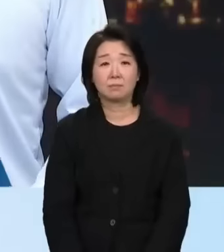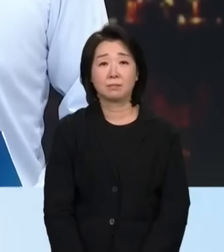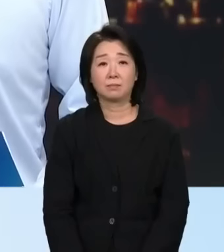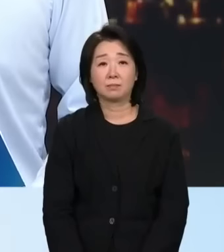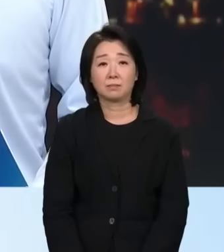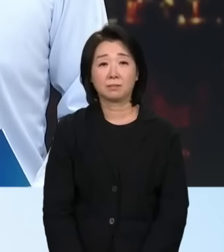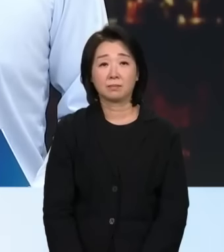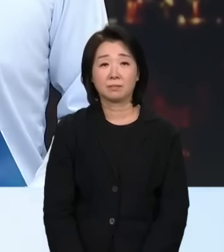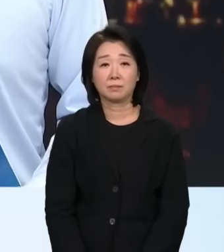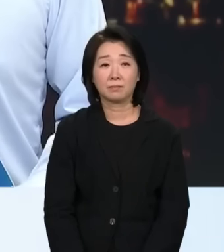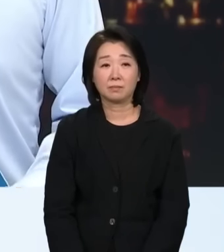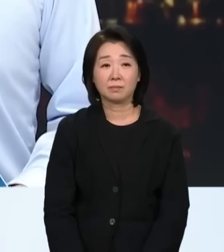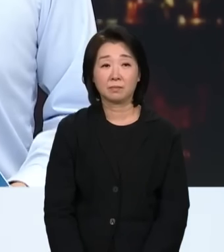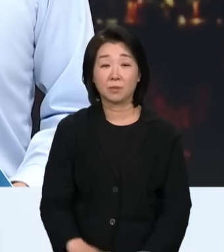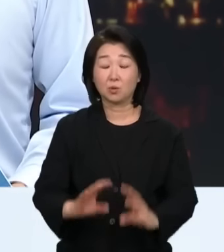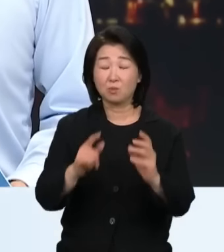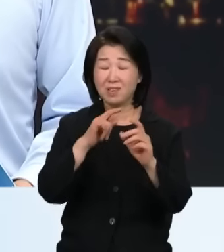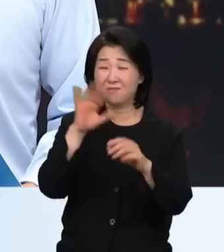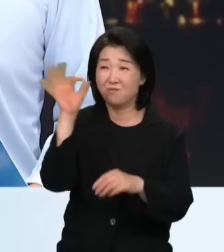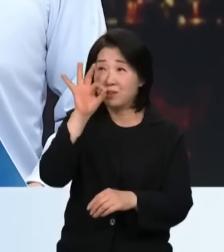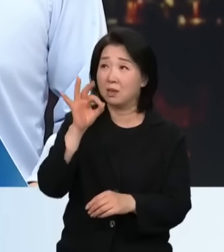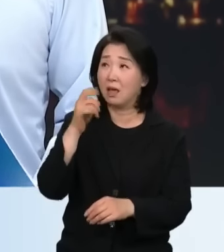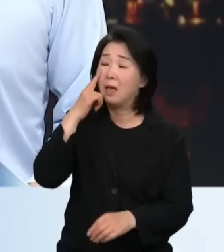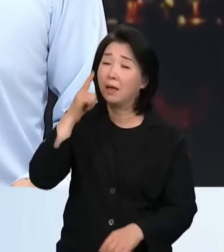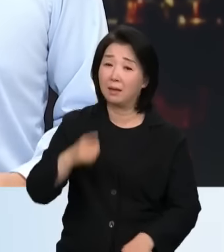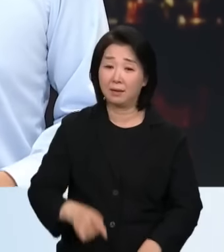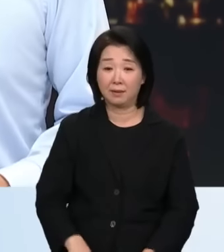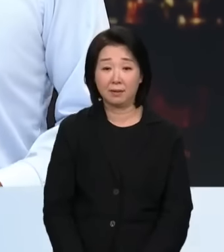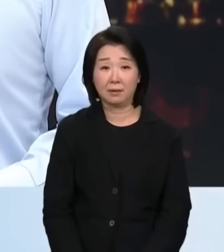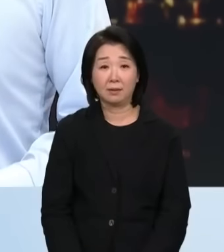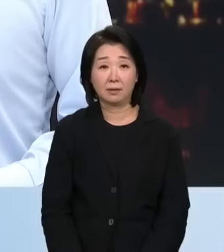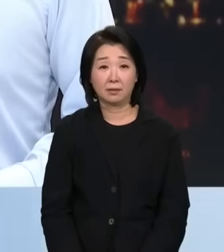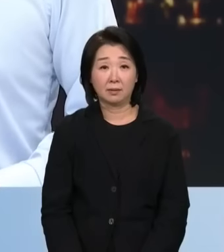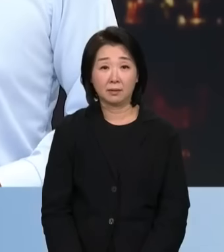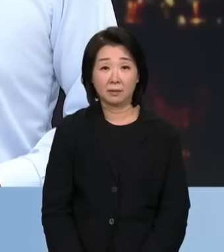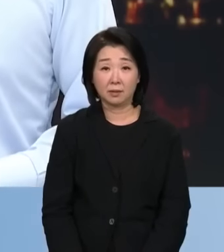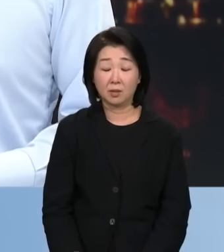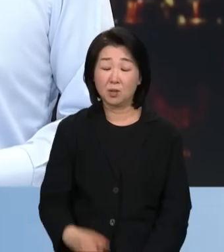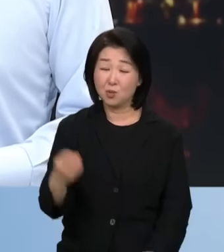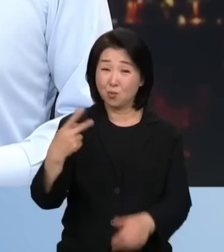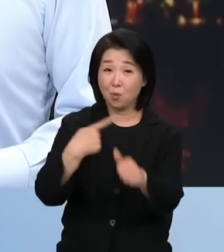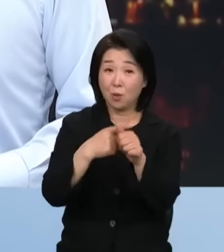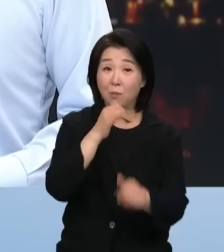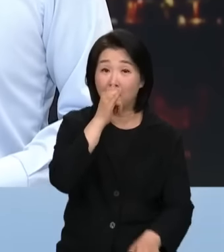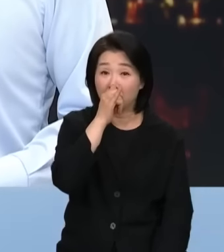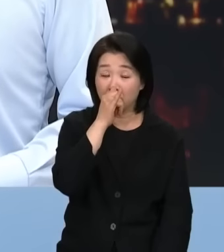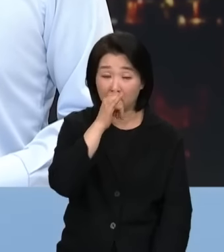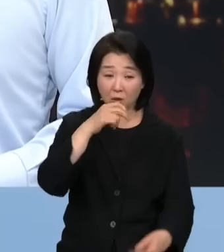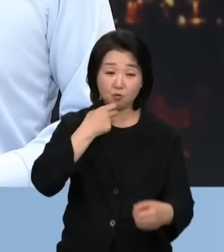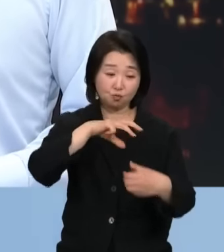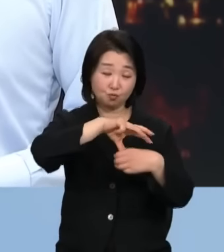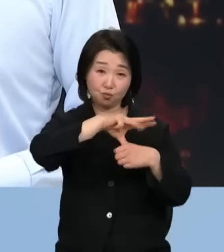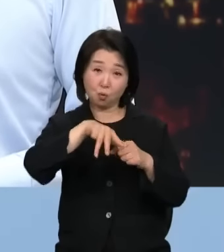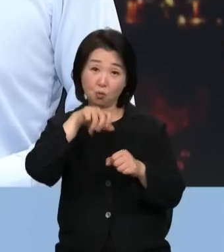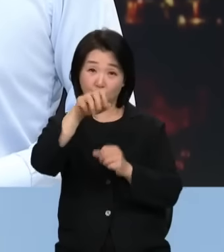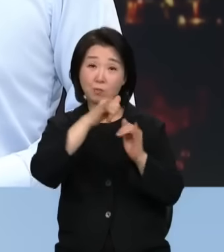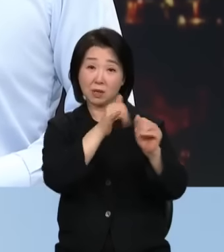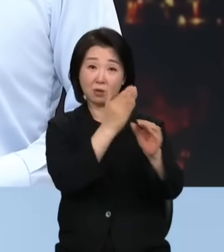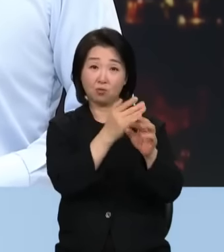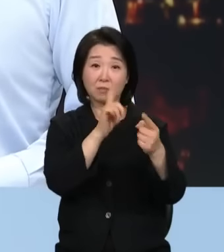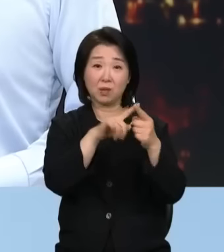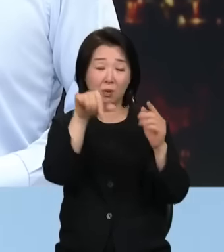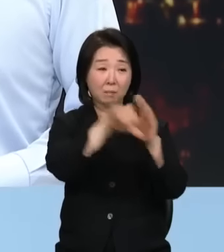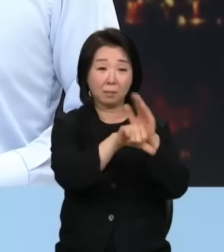위험해네 국민 눈치를 봤으면 좋겠다이 여당 안에서 쓴 소리가 또 나왔잖아요이 수도권 출마자 중심으로 좀